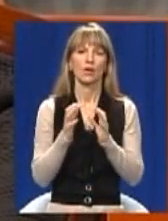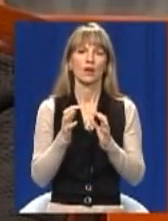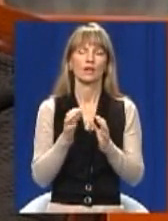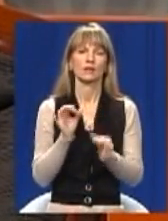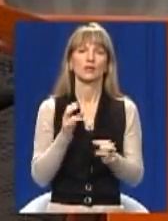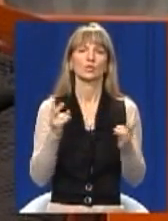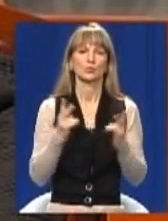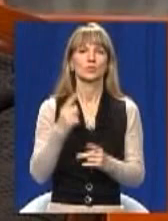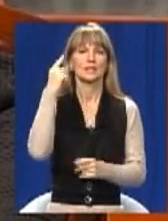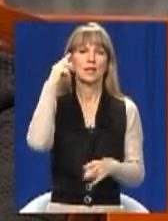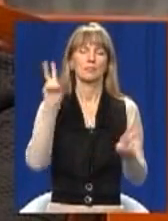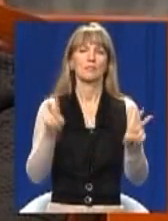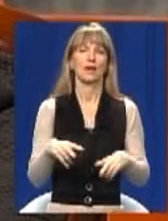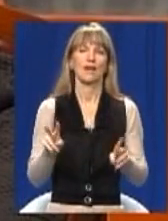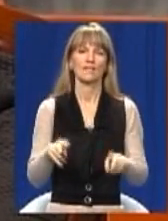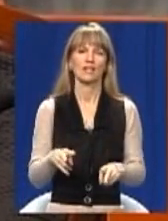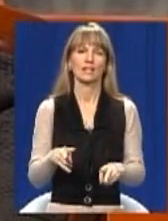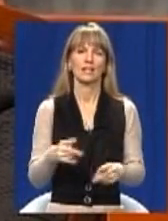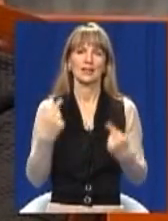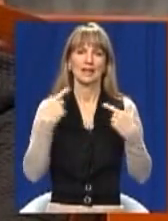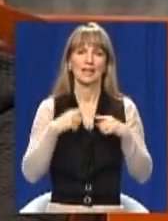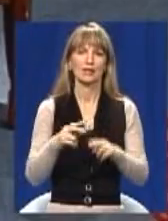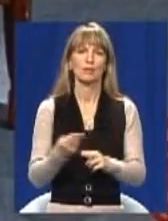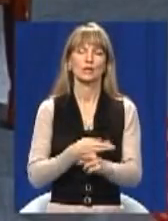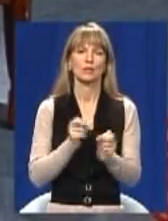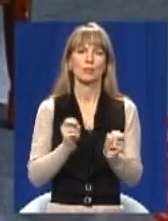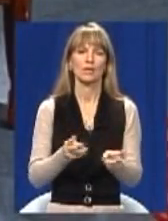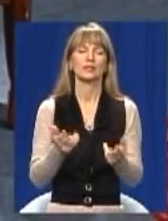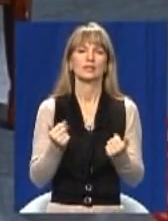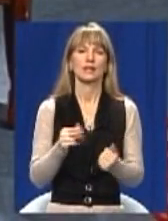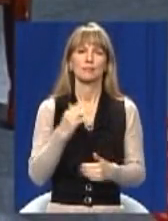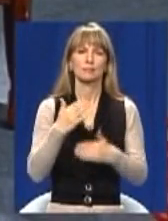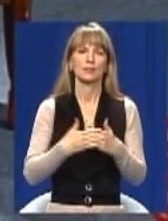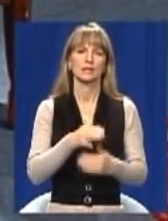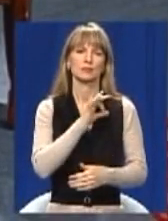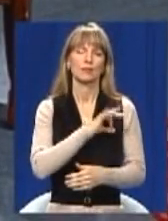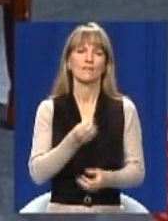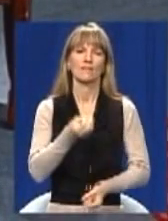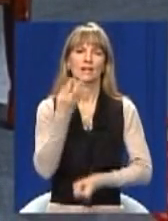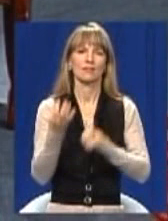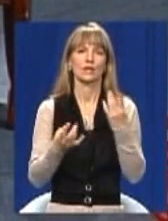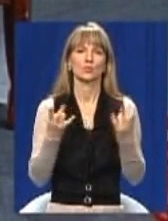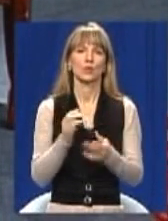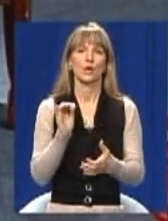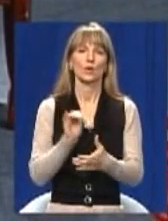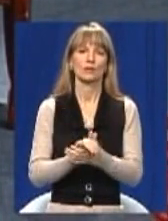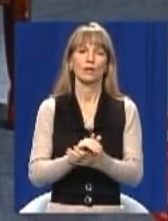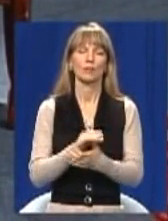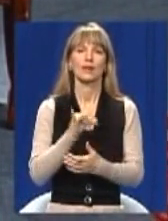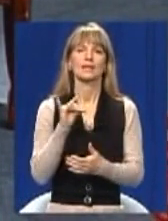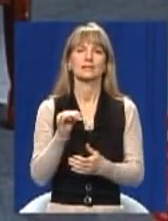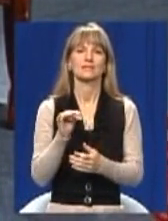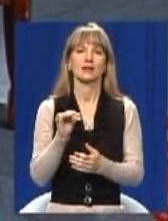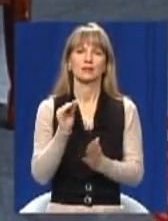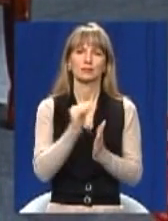нужно всегда знать правила техніки безпеки. Так, і перед використанням будь-якого фейерверка треба ознайомитися з інструкцією, як